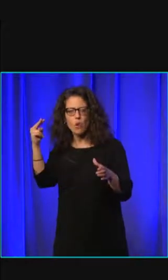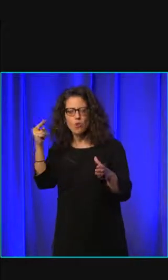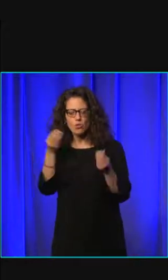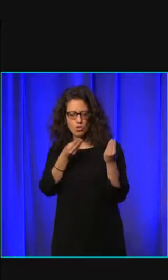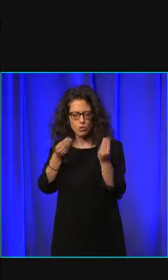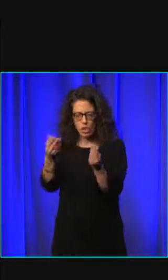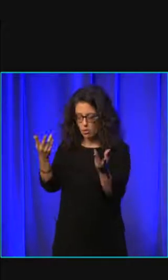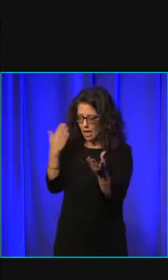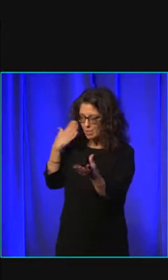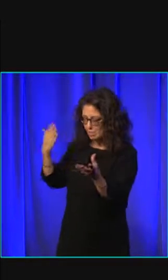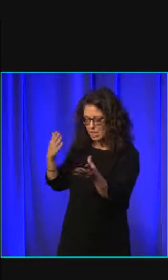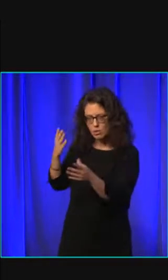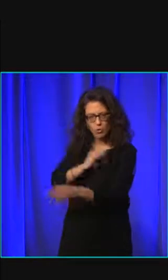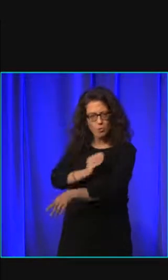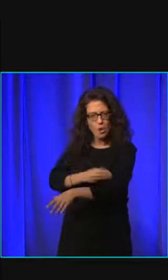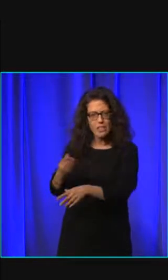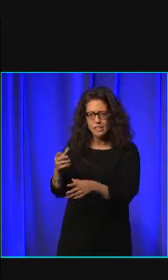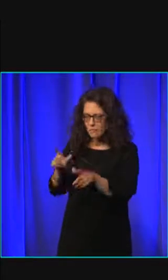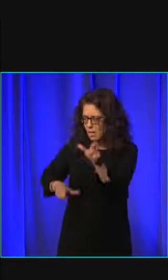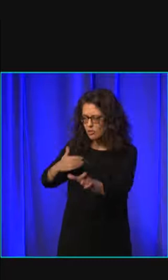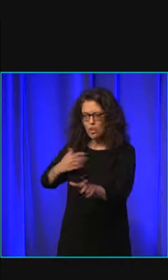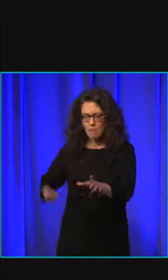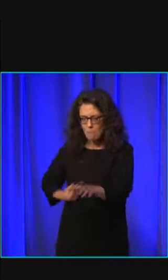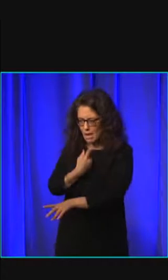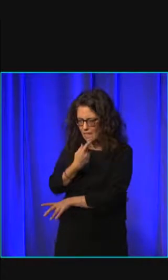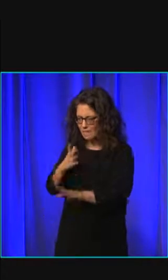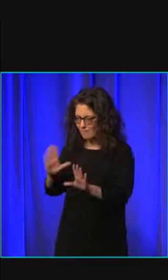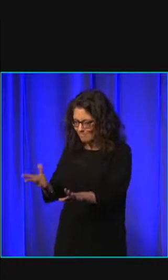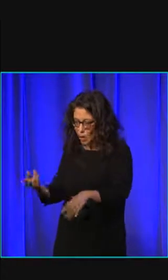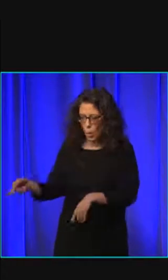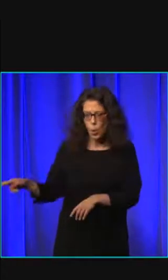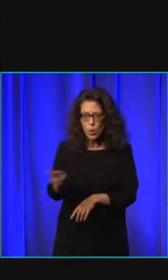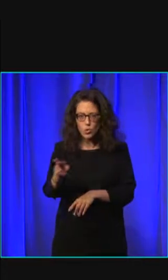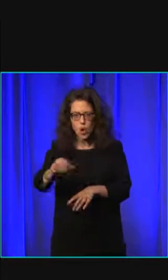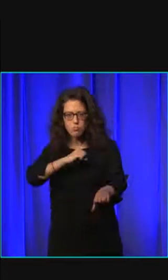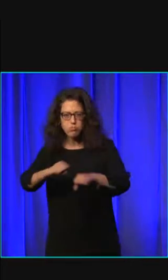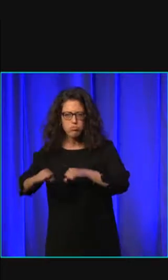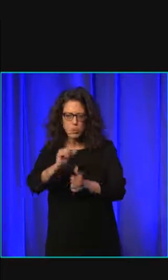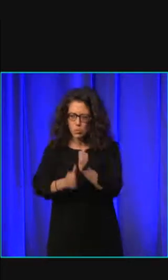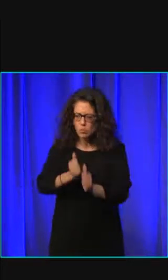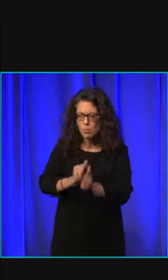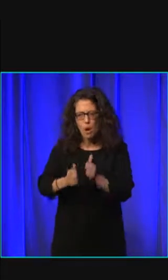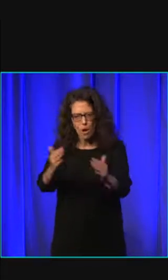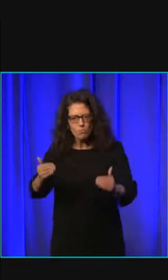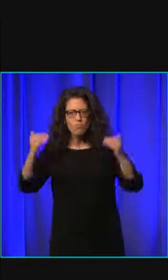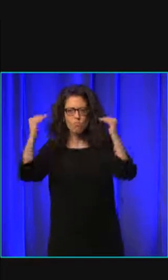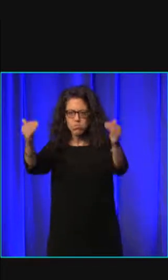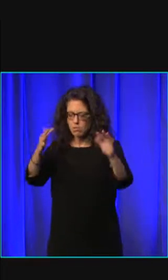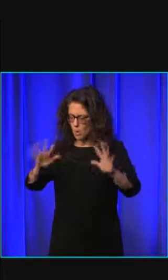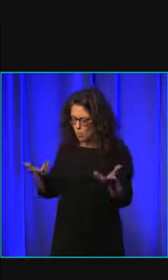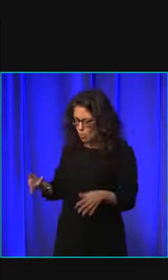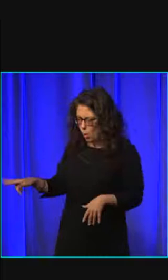retour de blessures, pour optimiser le retour sur les terrains de sport des sportifs de haut niveau qui sont